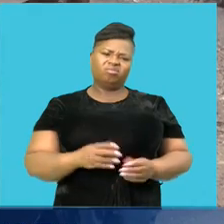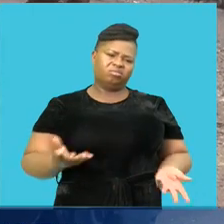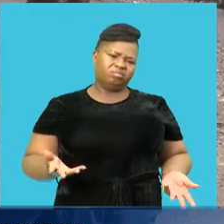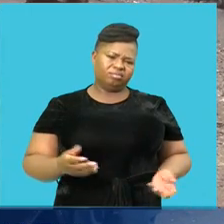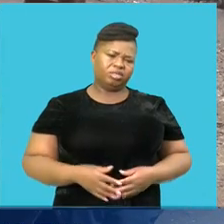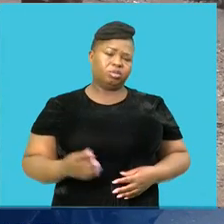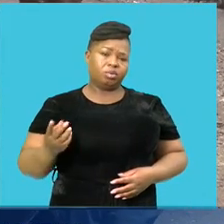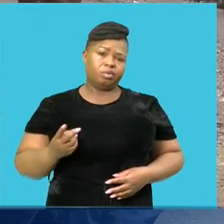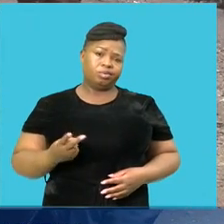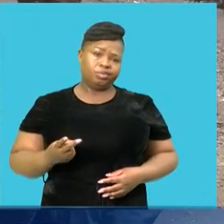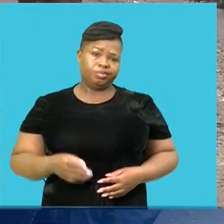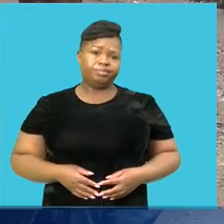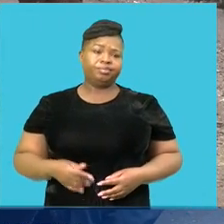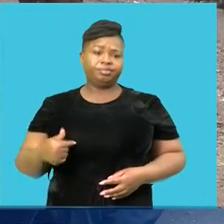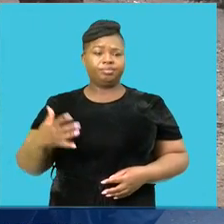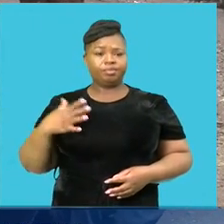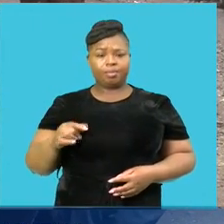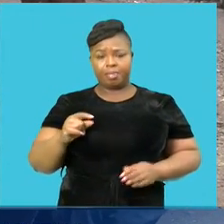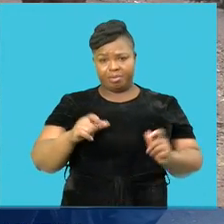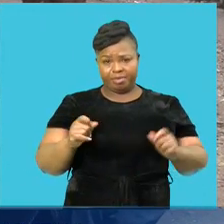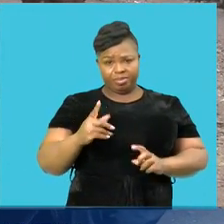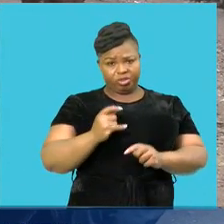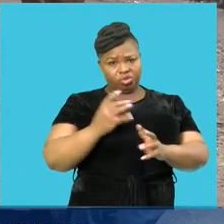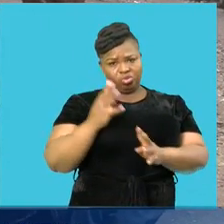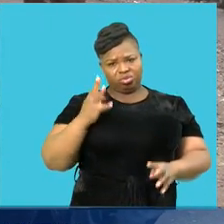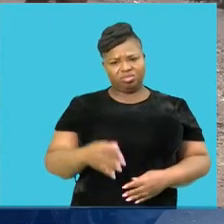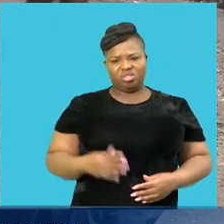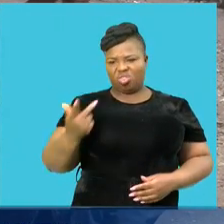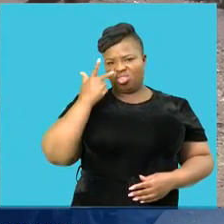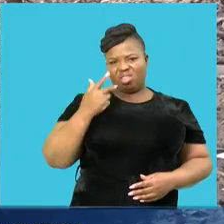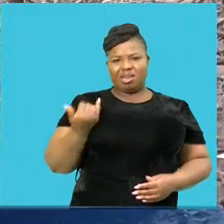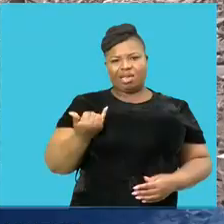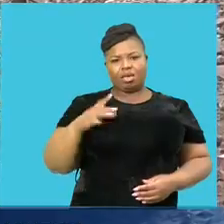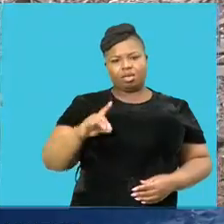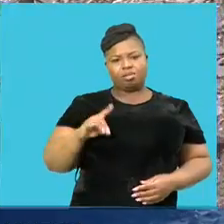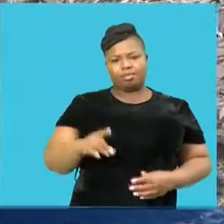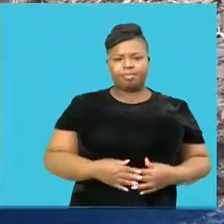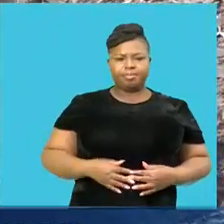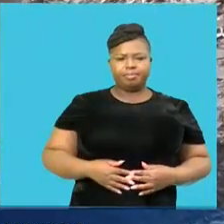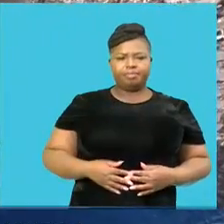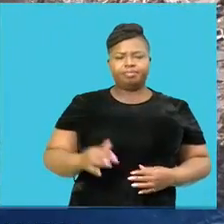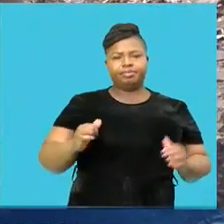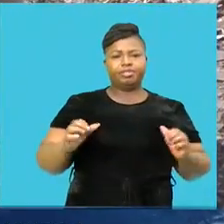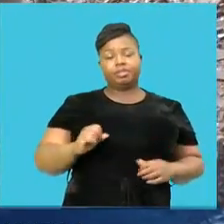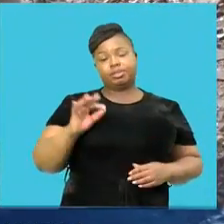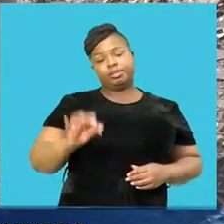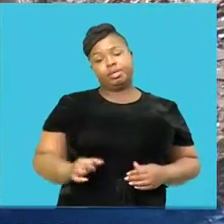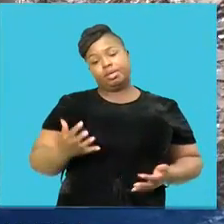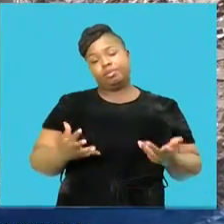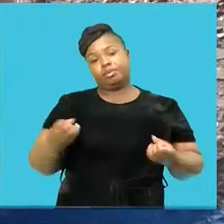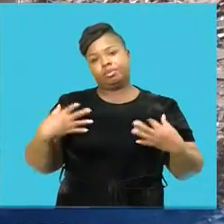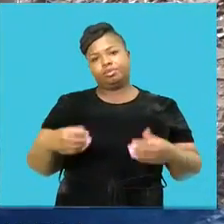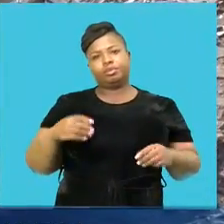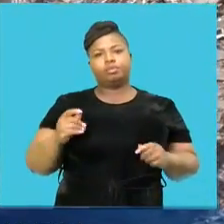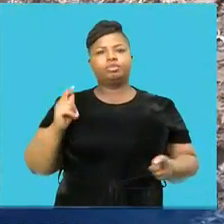ke ndifuna ukhala even nabantu baselokishini abasitrithi njengabantu basitritha njengezilwane nantsi eshin sa izino mhlawumbi bakhona utshintshe even